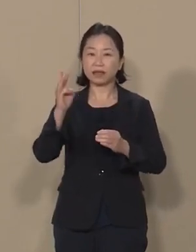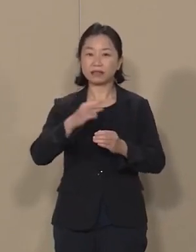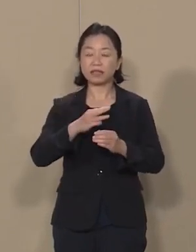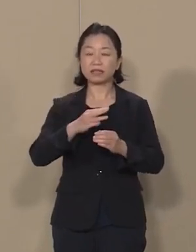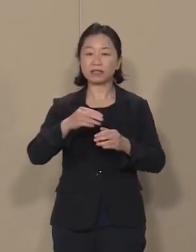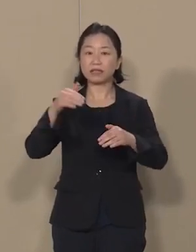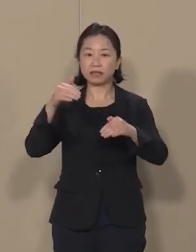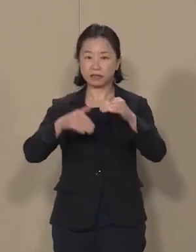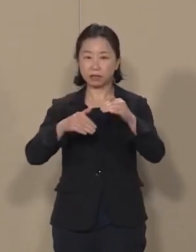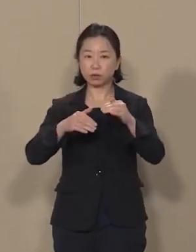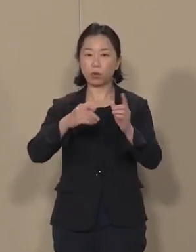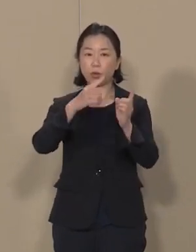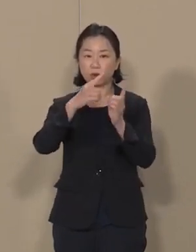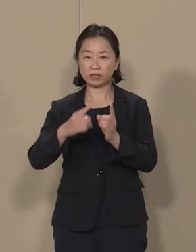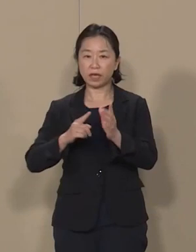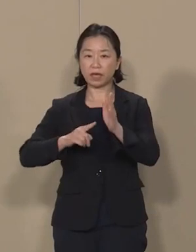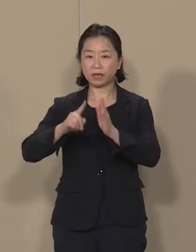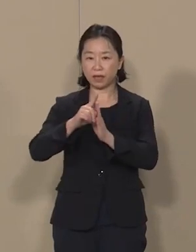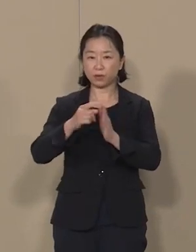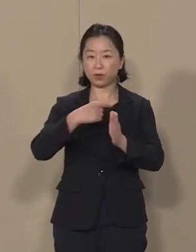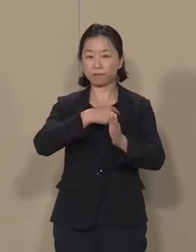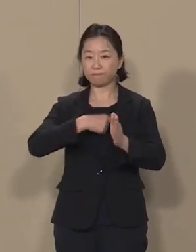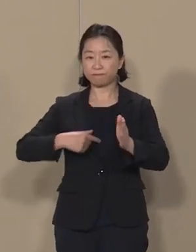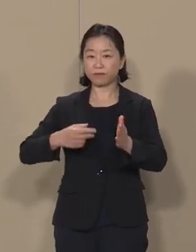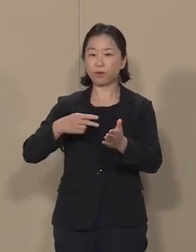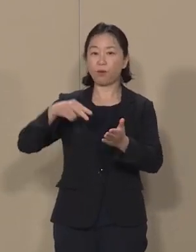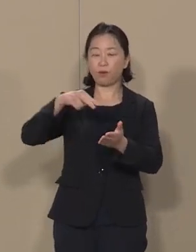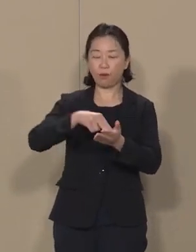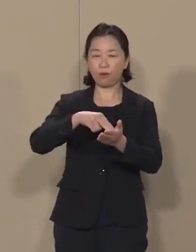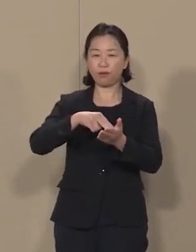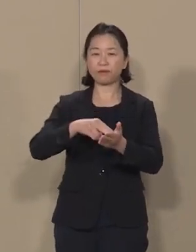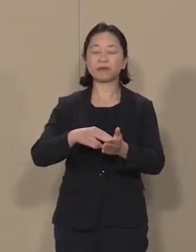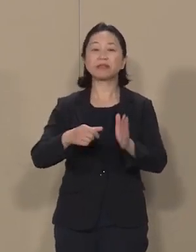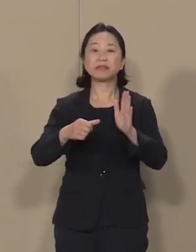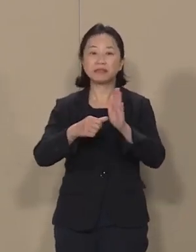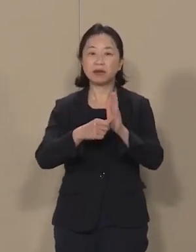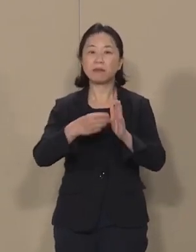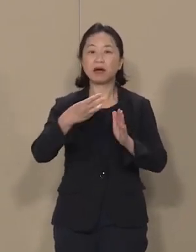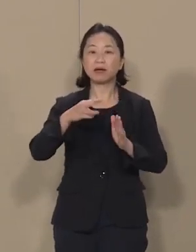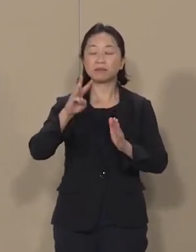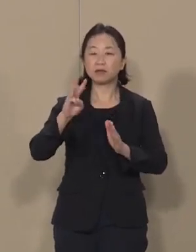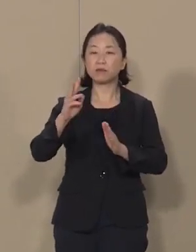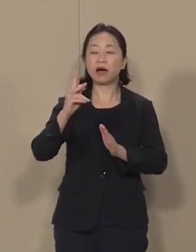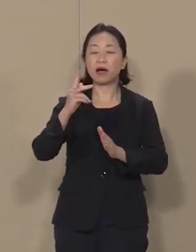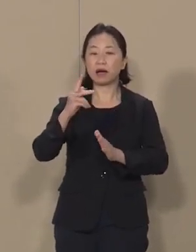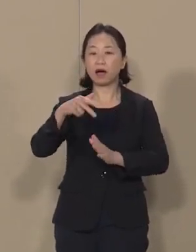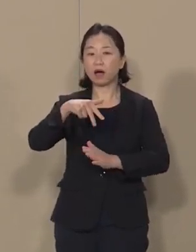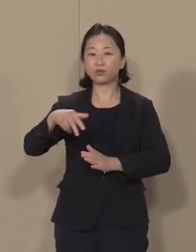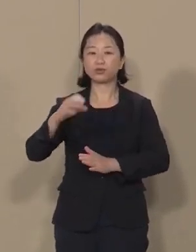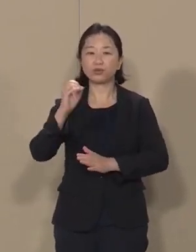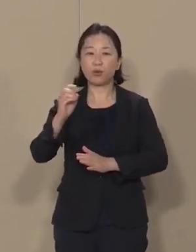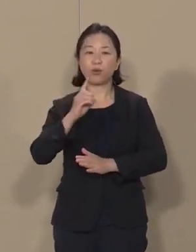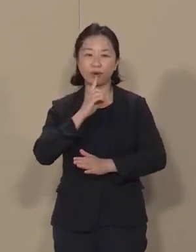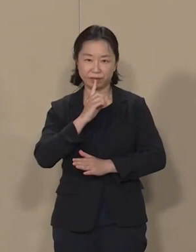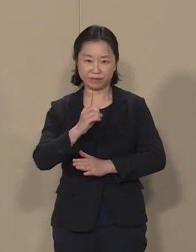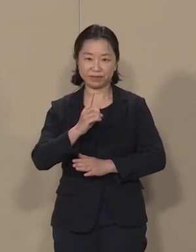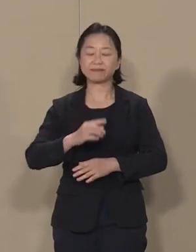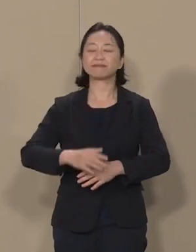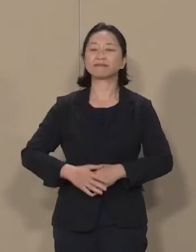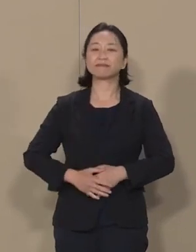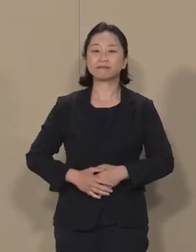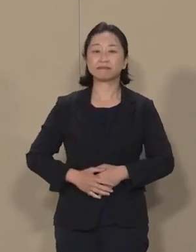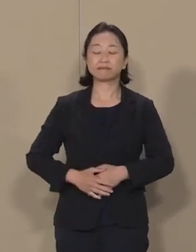比例代表に立候補いたしました三輪和雄浸透国森幹事長実はかぞうと申します